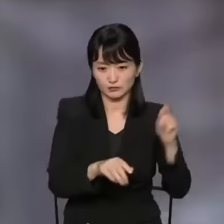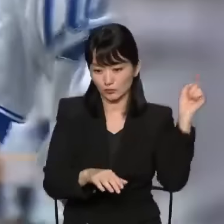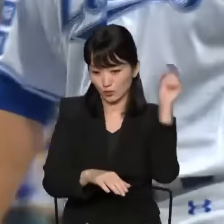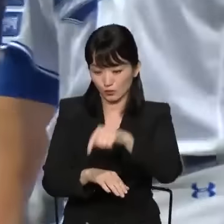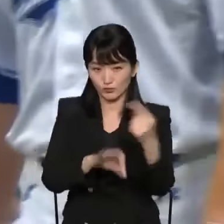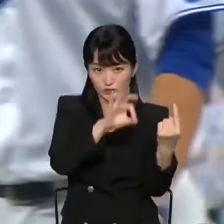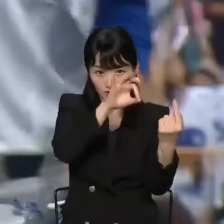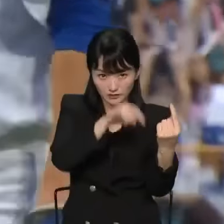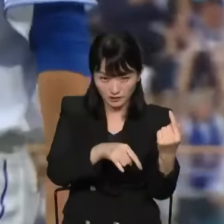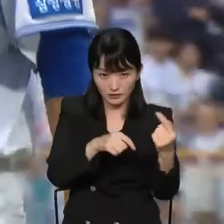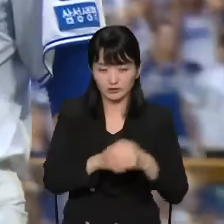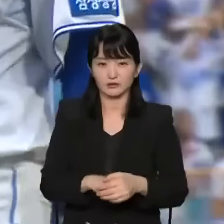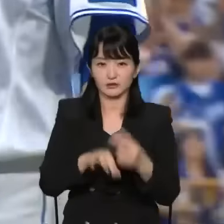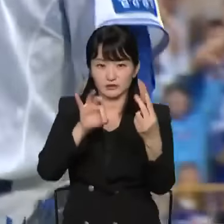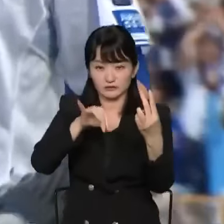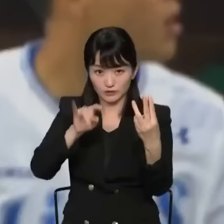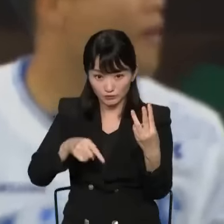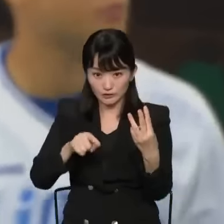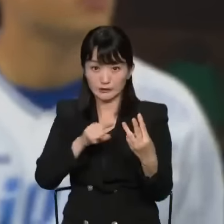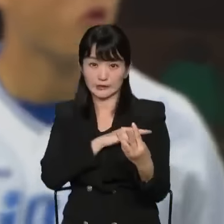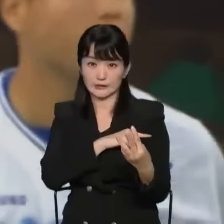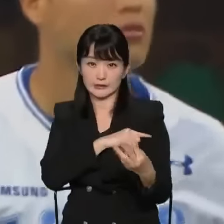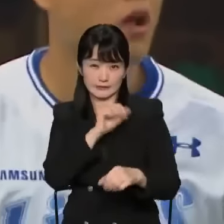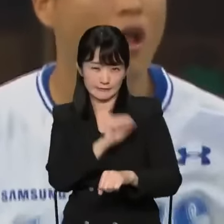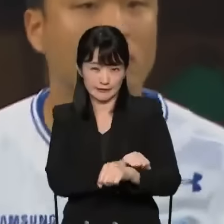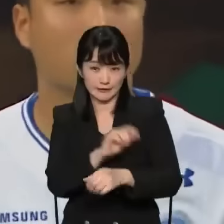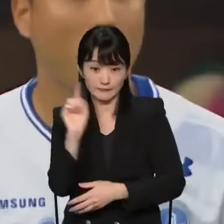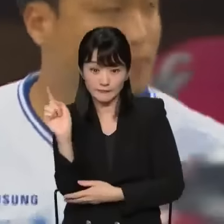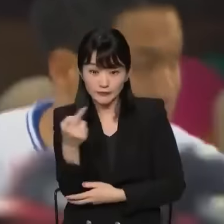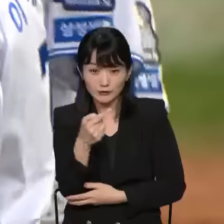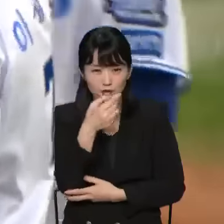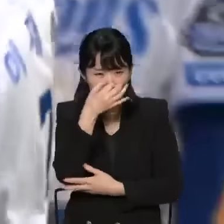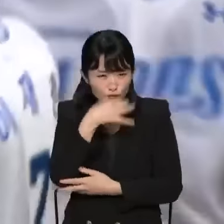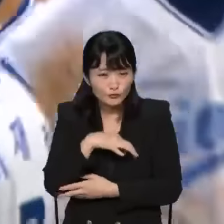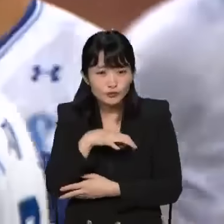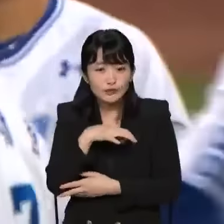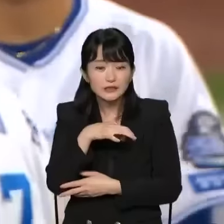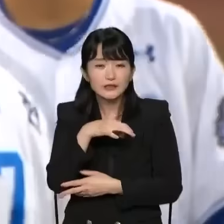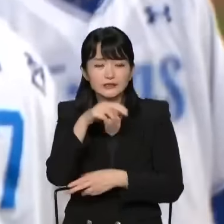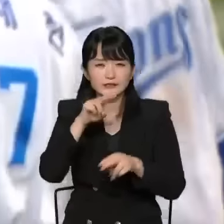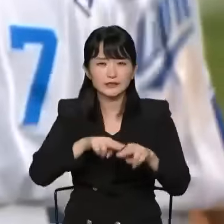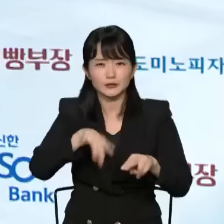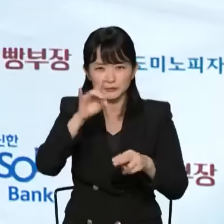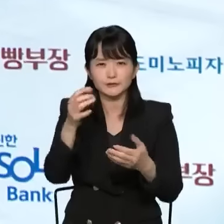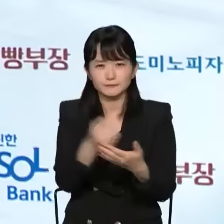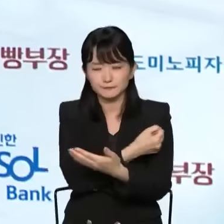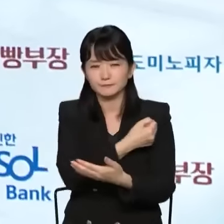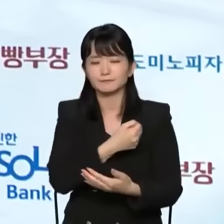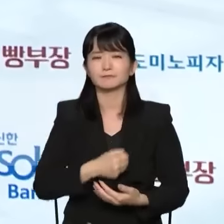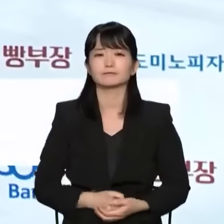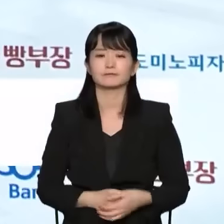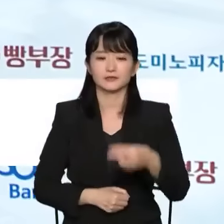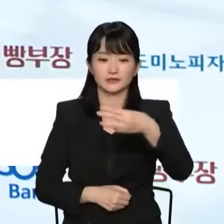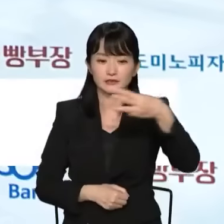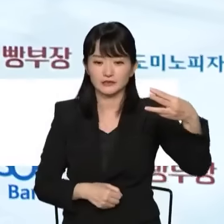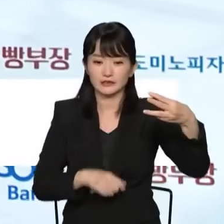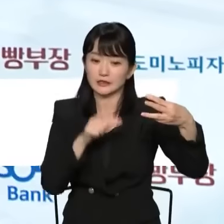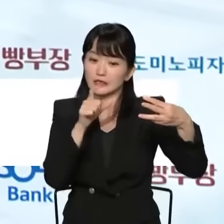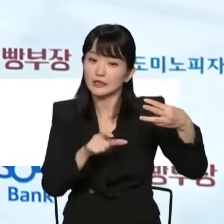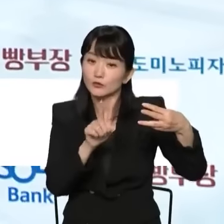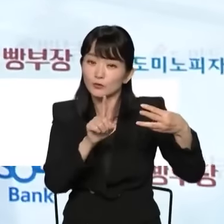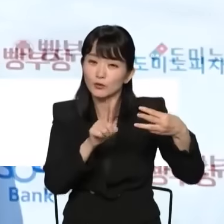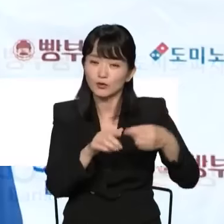삼성은 포스트 시즌에서도 가장 잘하는 야구로 유리한 고지를 먼저 밟게 됐습니다. 삼성 라이온즈의 강점인